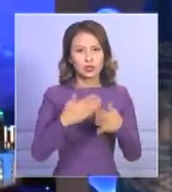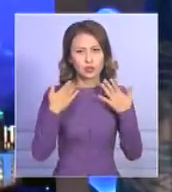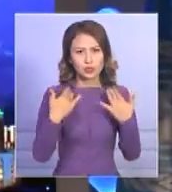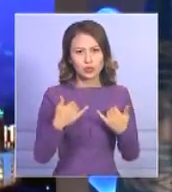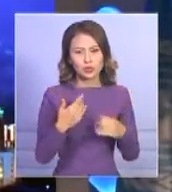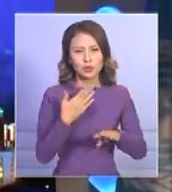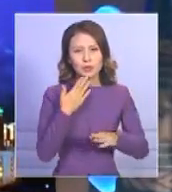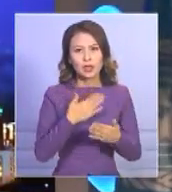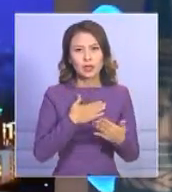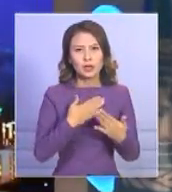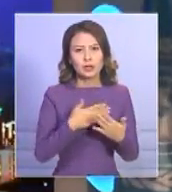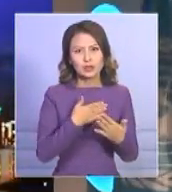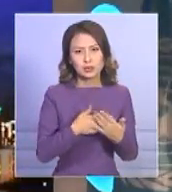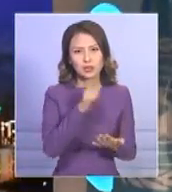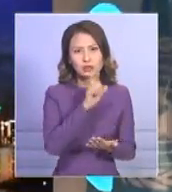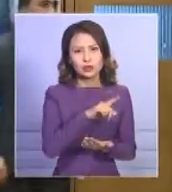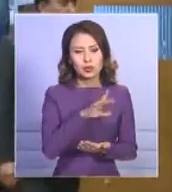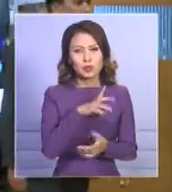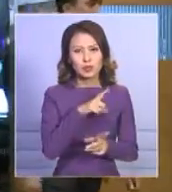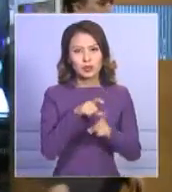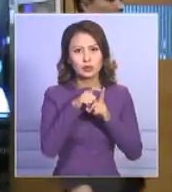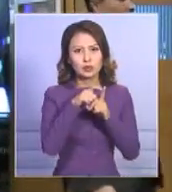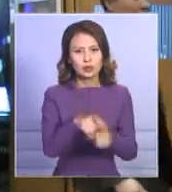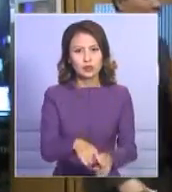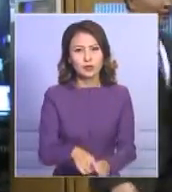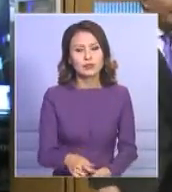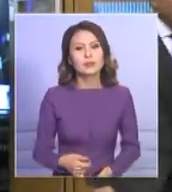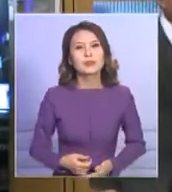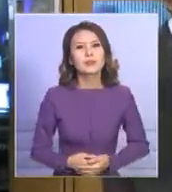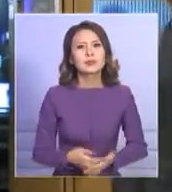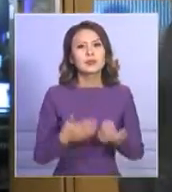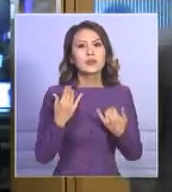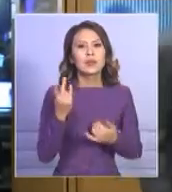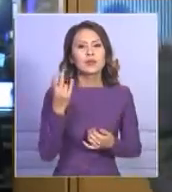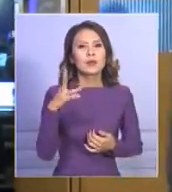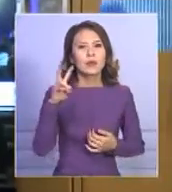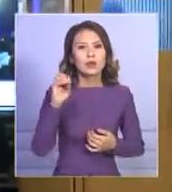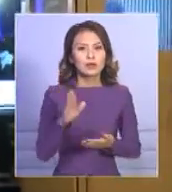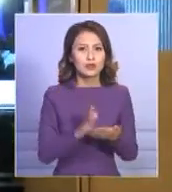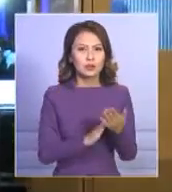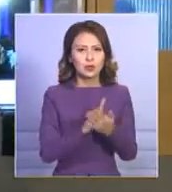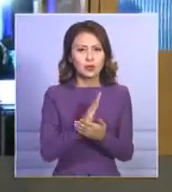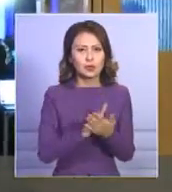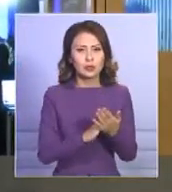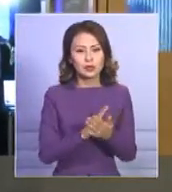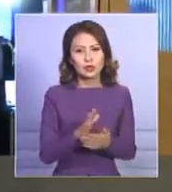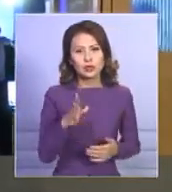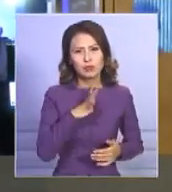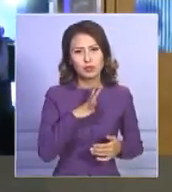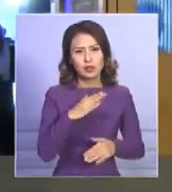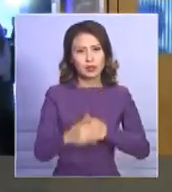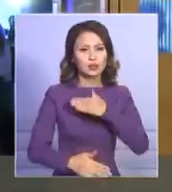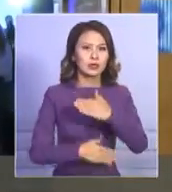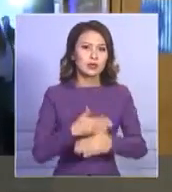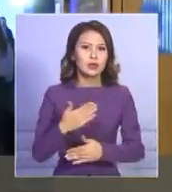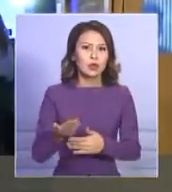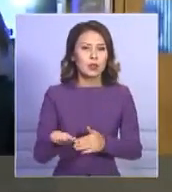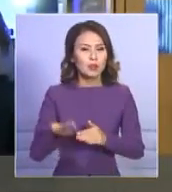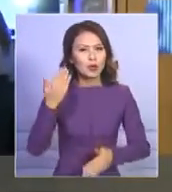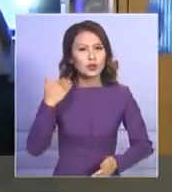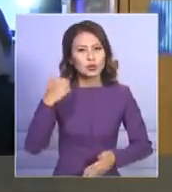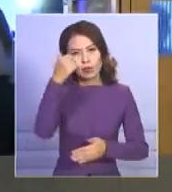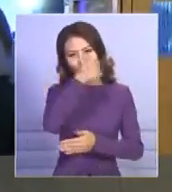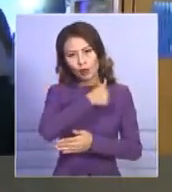қарқынын сөз етті. Жалпы елбасының саясатының арқасында 25 жылдың ішінде Алматы қаласы үлкен жетістіктерге жетті. Мына өткен жылы